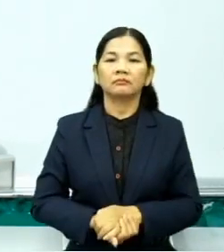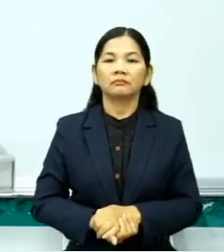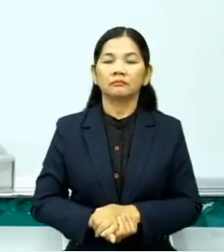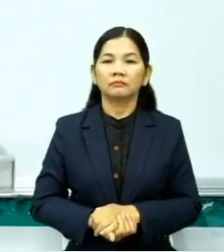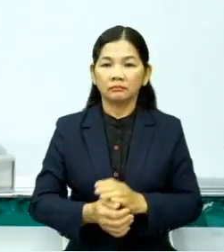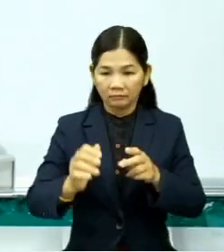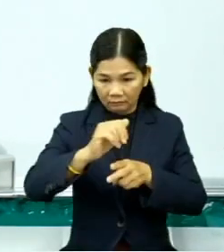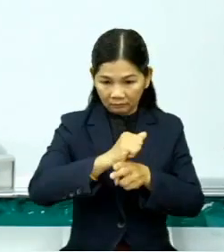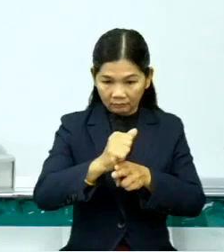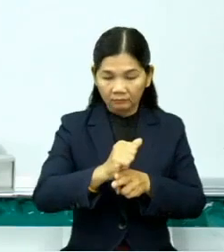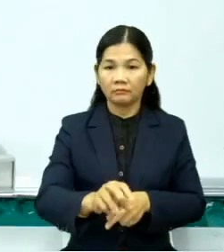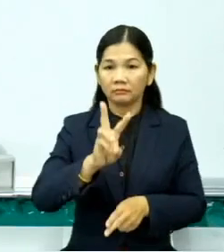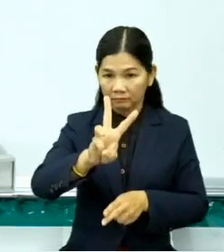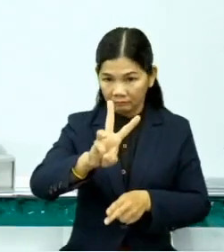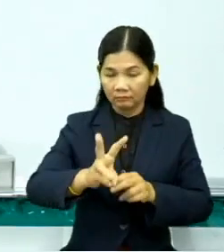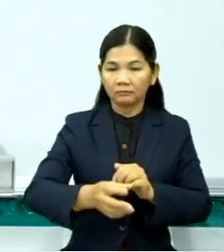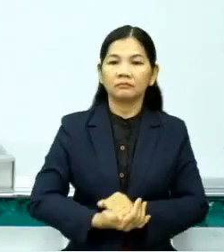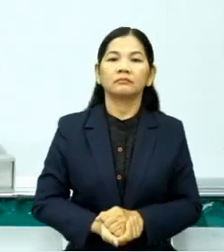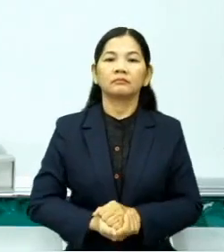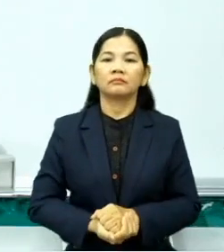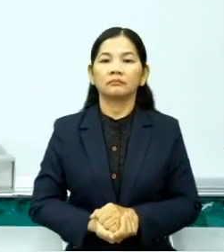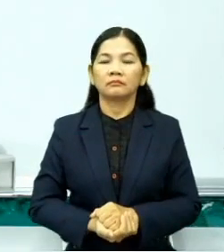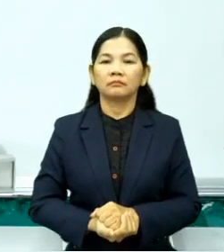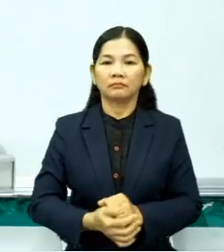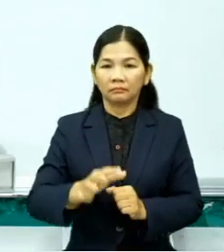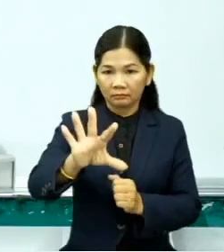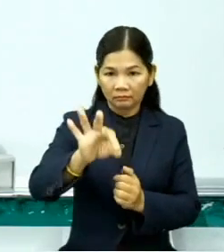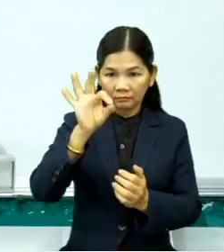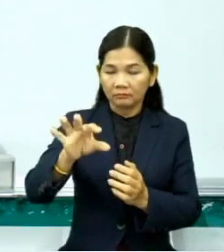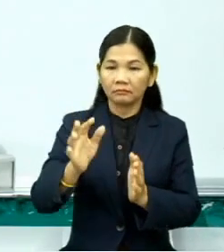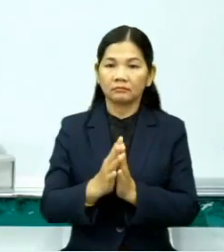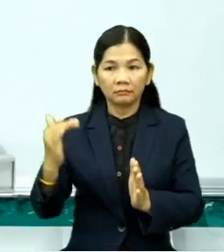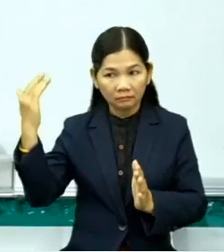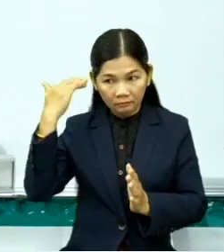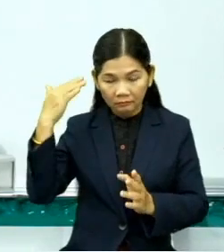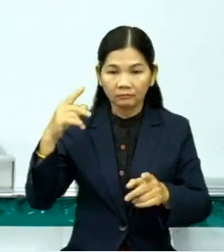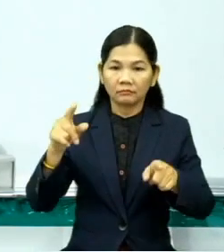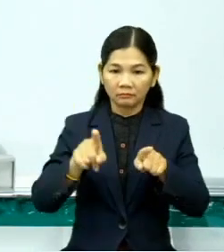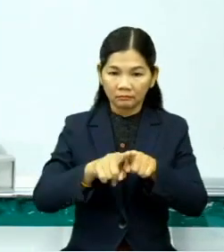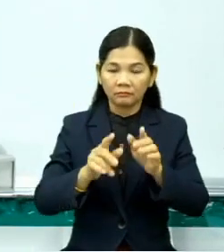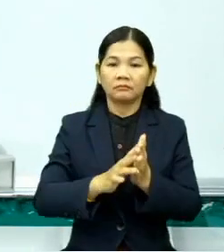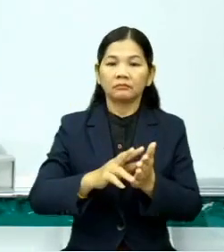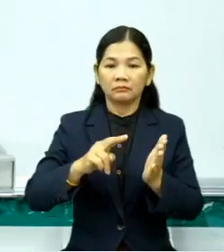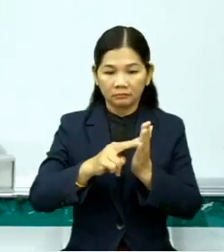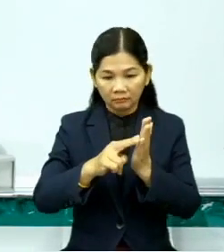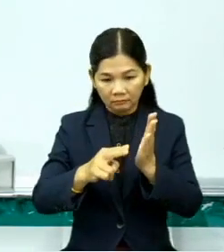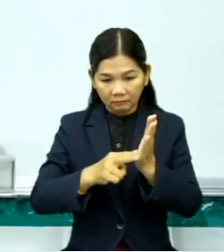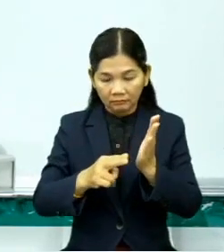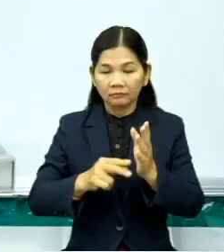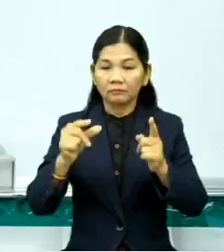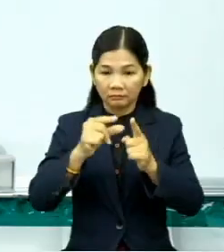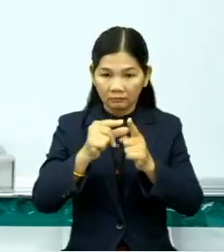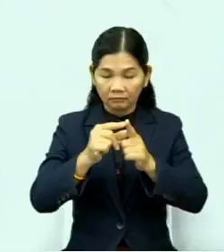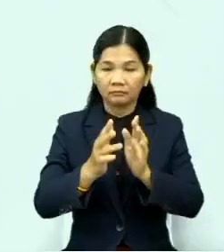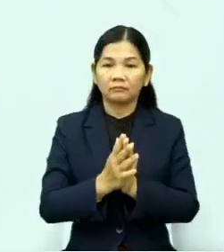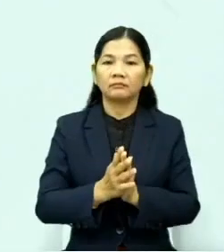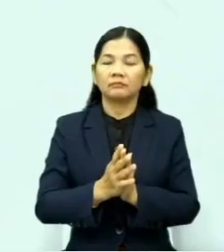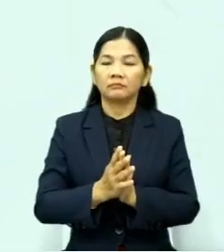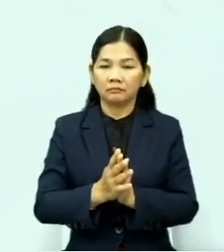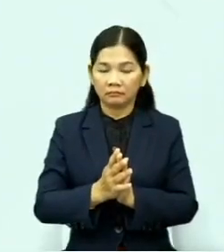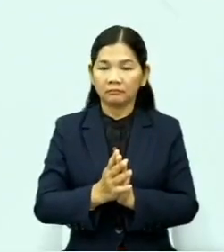ចាលំហាត់ទី3បន្តទៀតណាកូនចូលស្រង់សតិសសាប់ពីក្នុងអត្ថបទនិងពាក្យវង